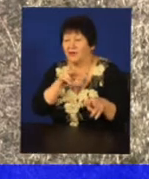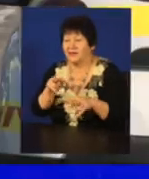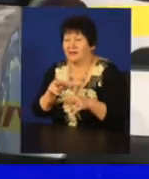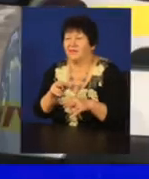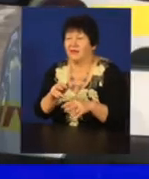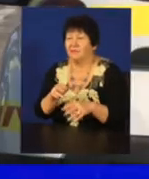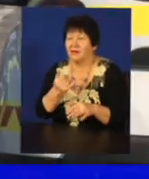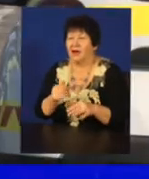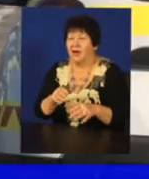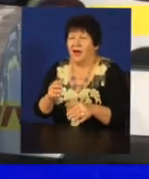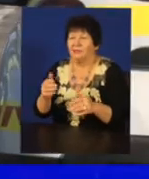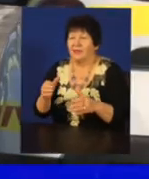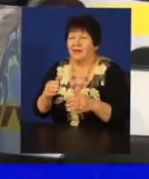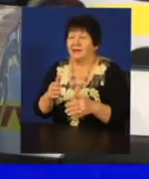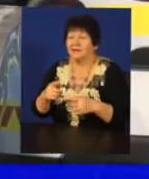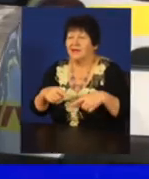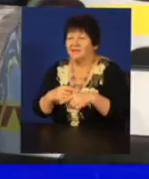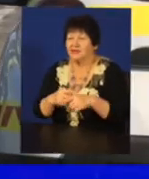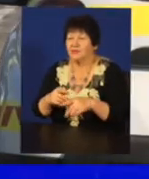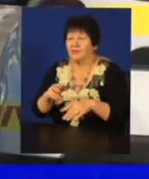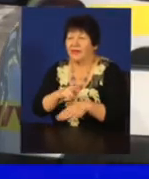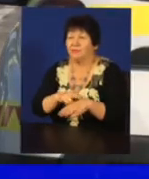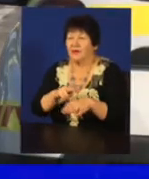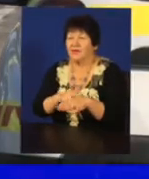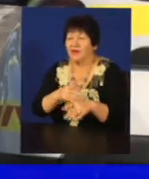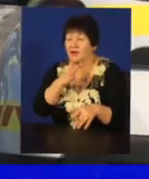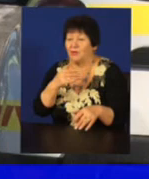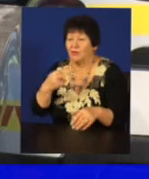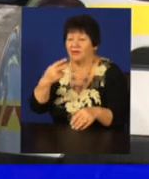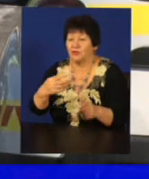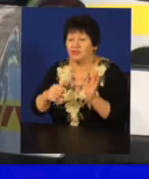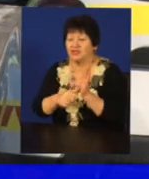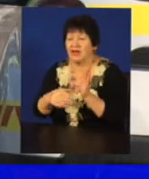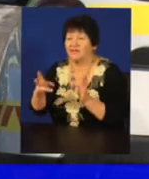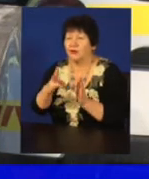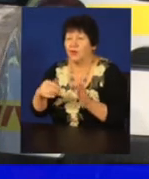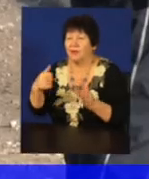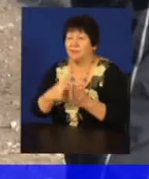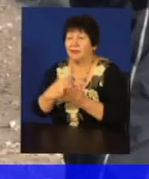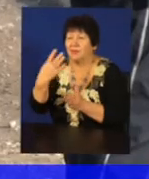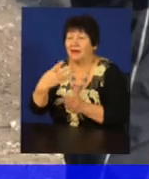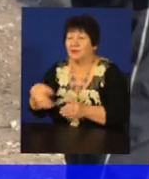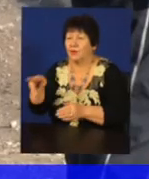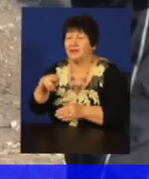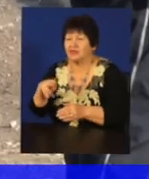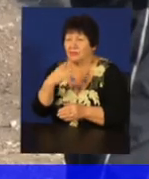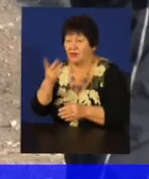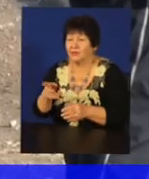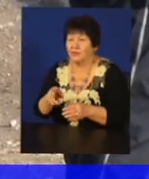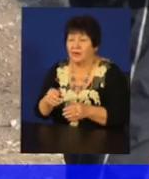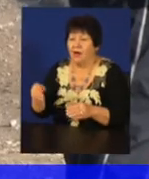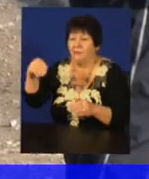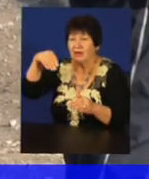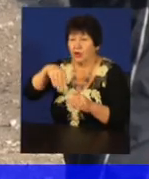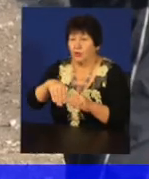sporită. Serviciul de patrulare a Inspectoratului de Poliție, în perioada 26 noiembrie-4 decembrie, organizează raiduri cu